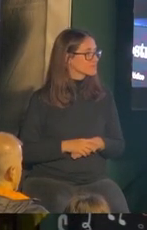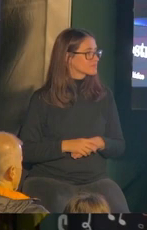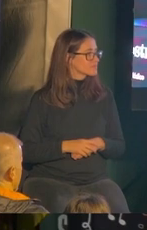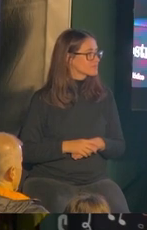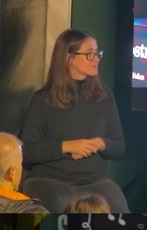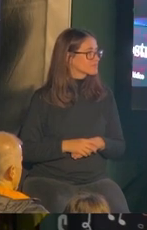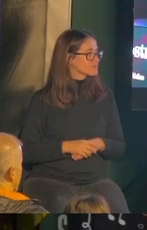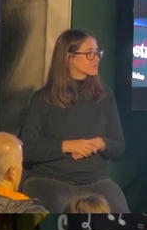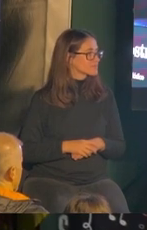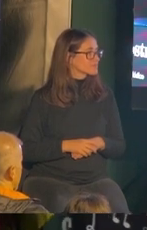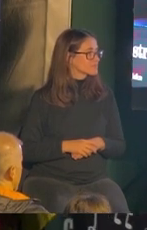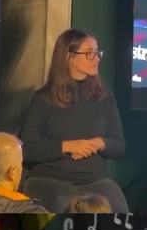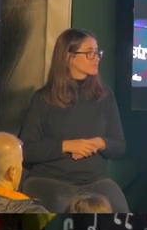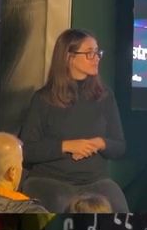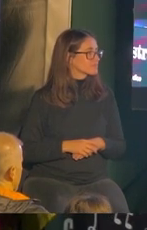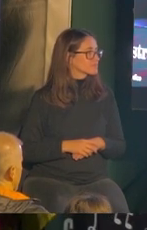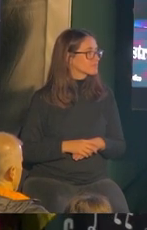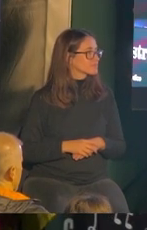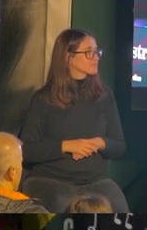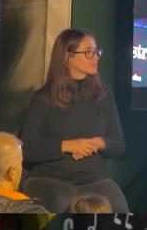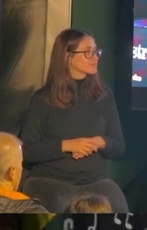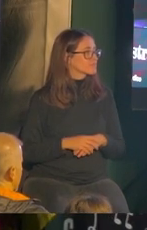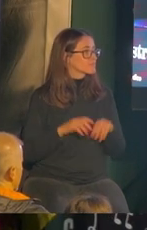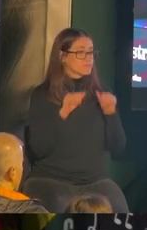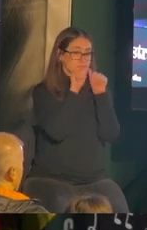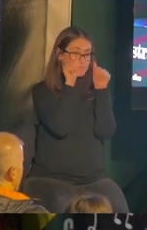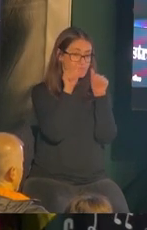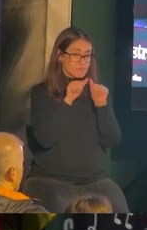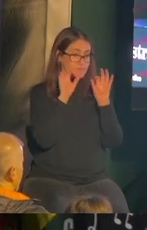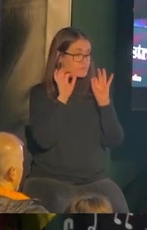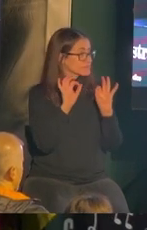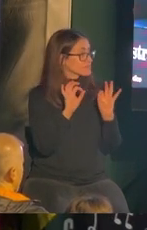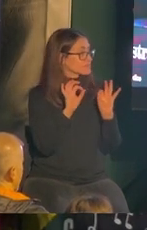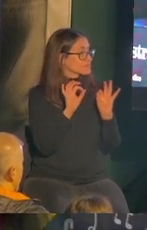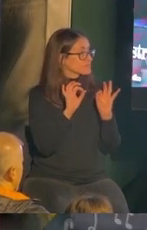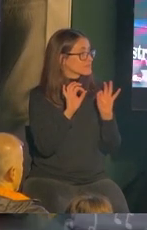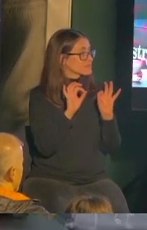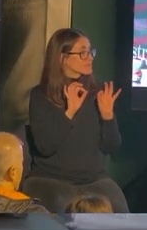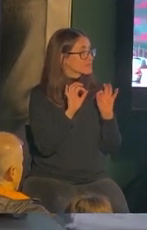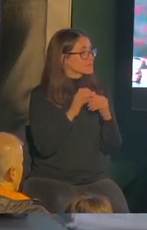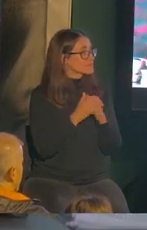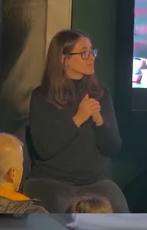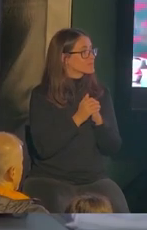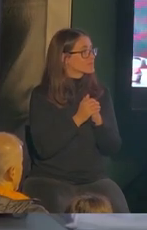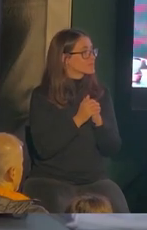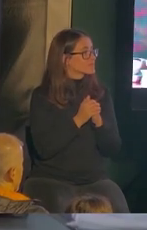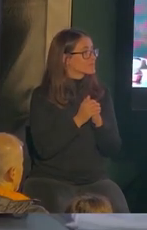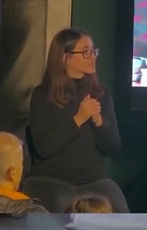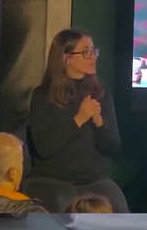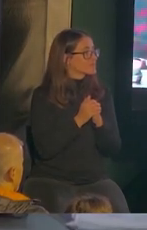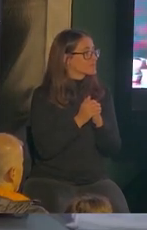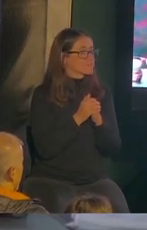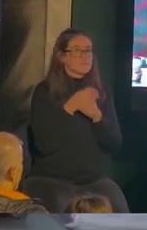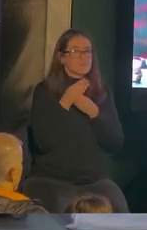Un cop fet, el que he fet, o sigui, queden fets així, més o menys, i el que faig és amb